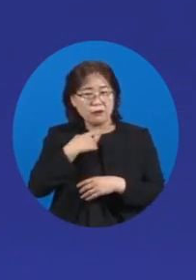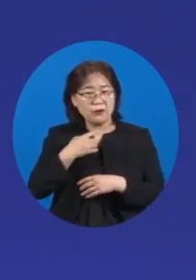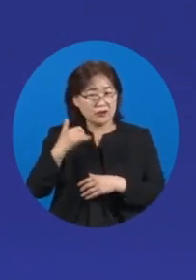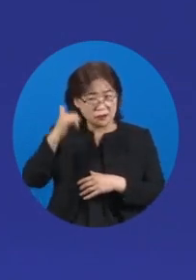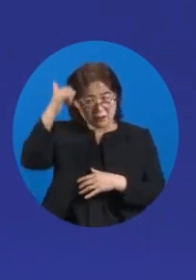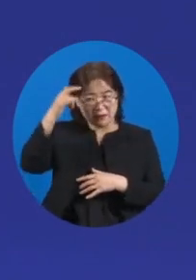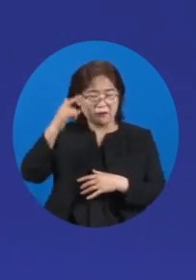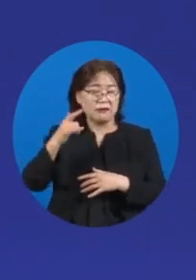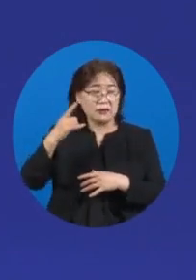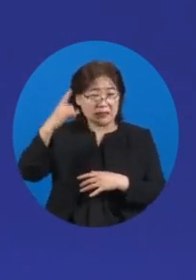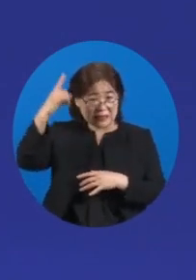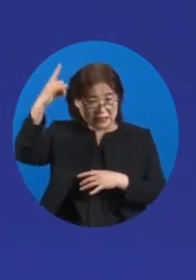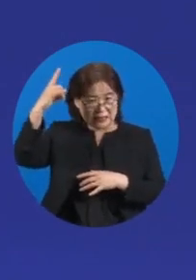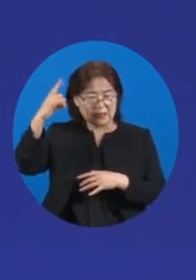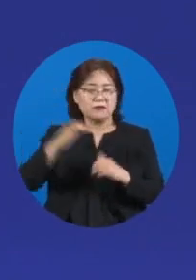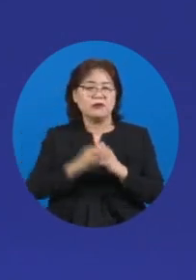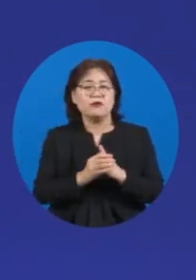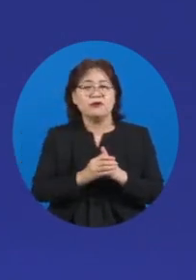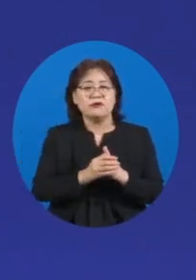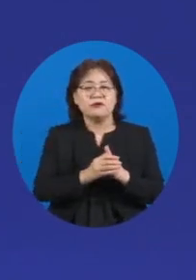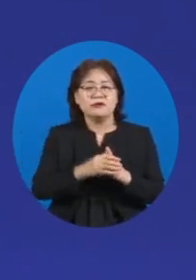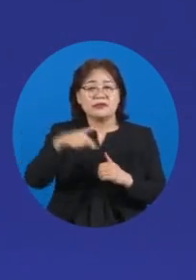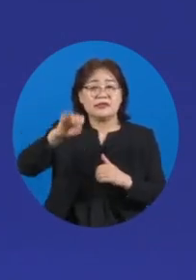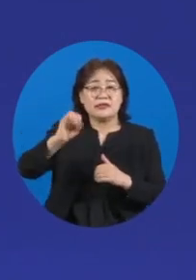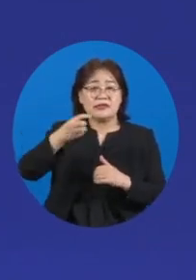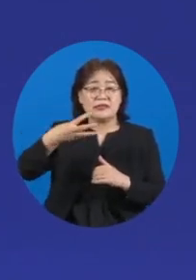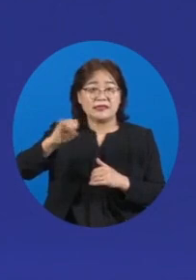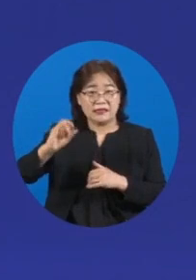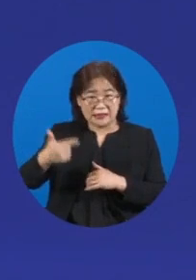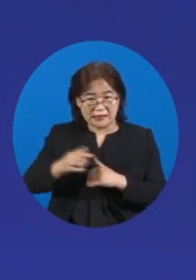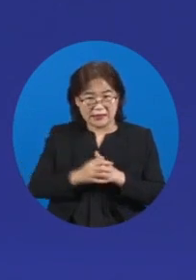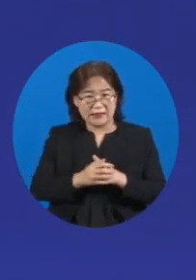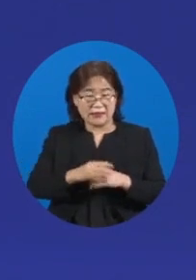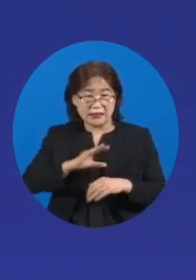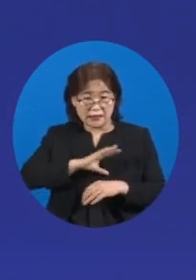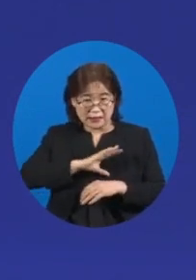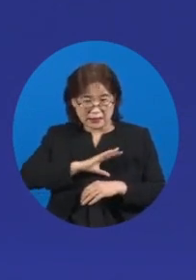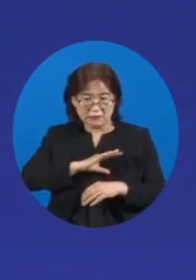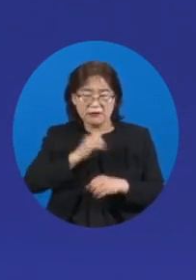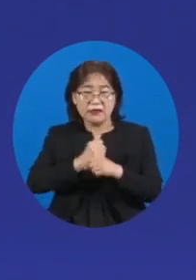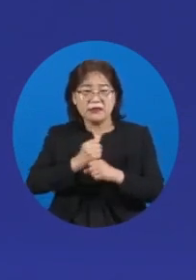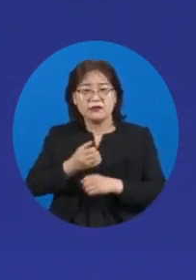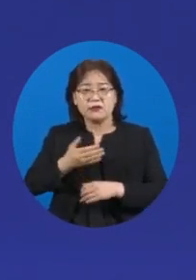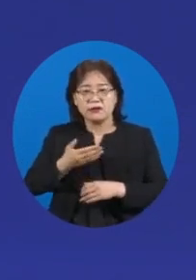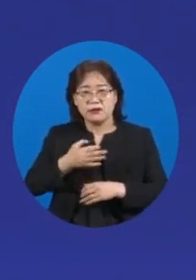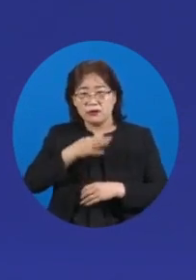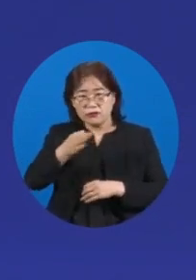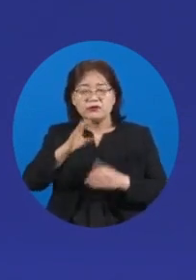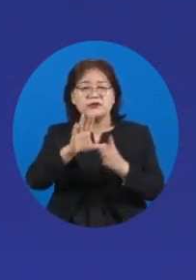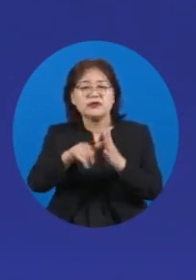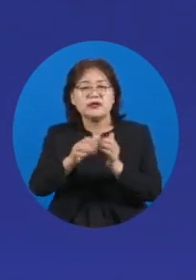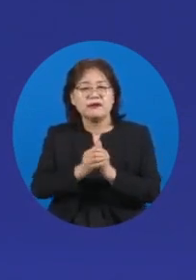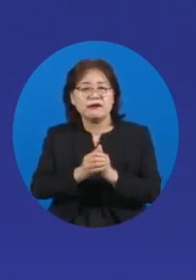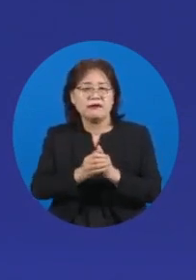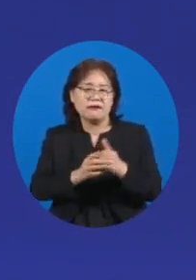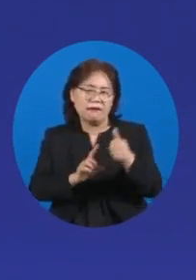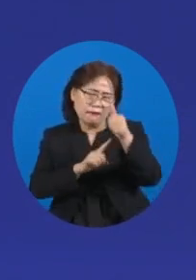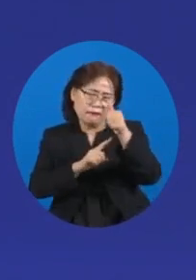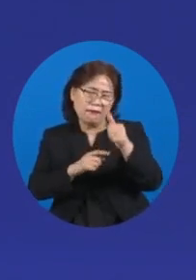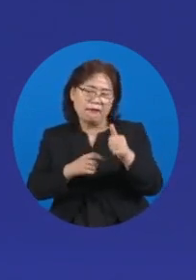일기 를 즐겼던 말입니다 그런데 이렇게 이름을 지어줄 때에 아담이 얼마나 기뻐